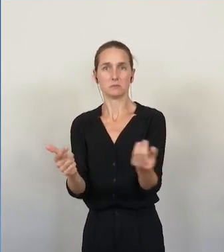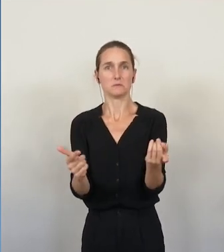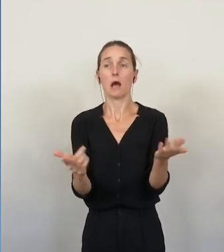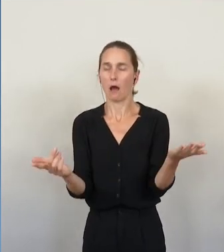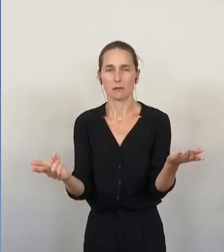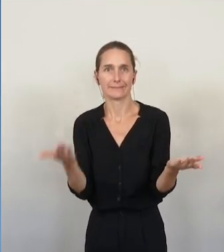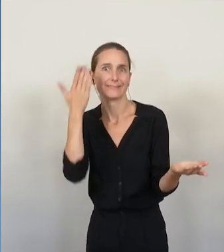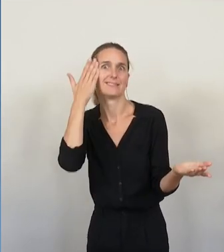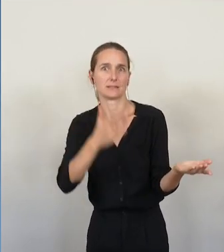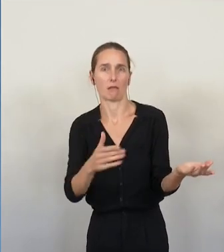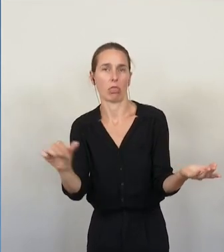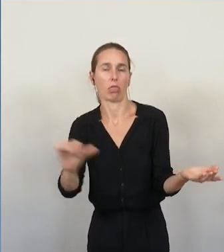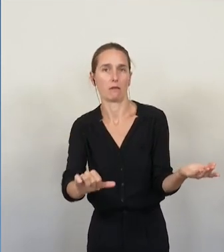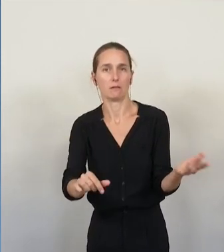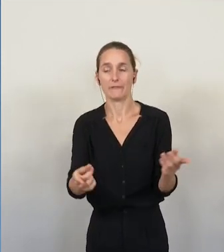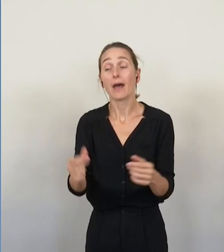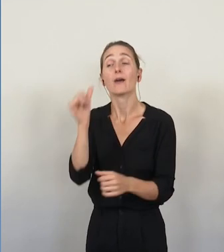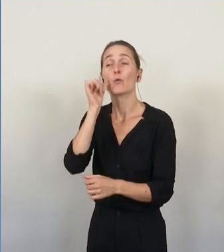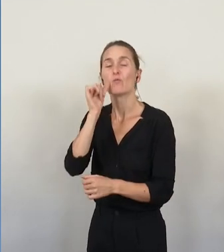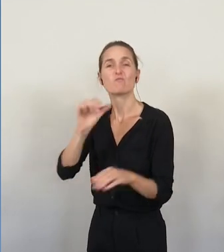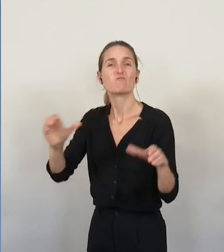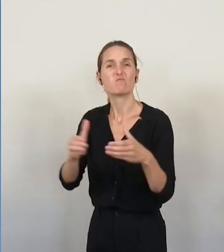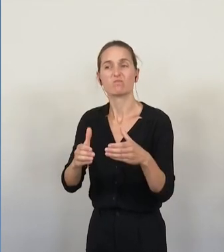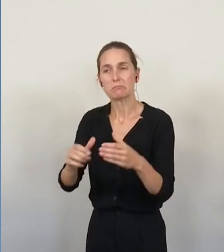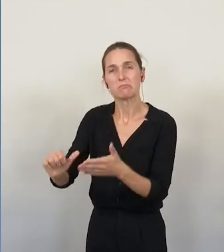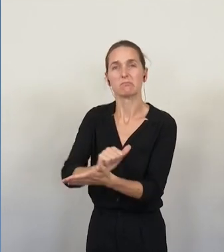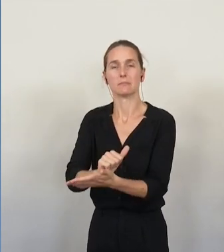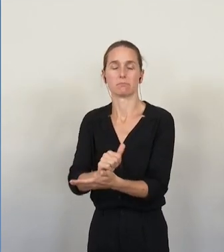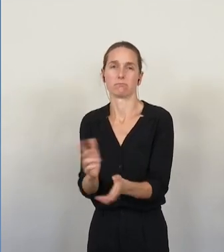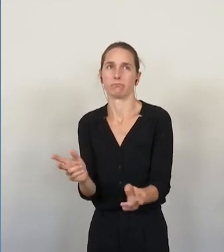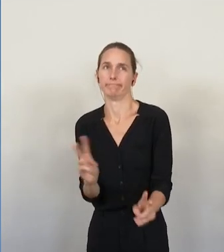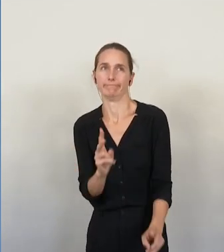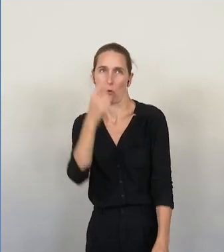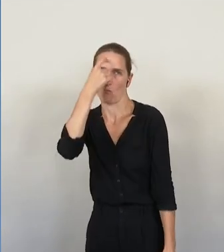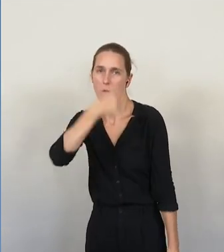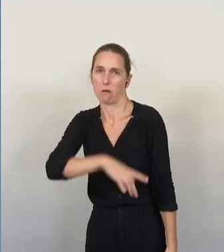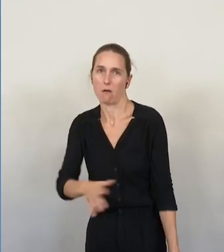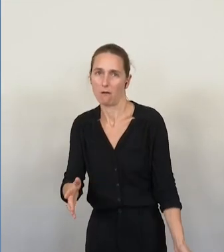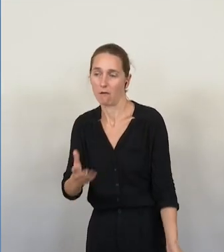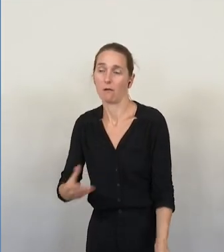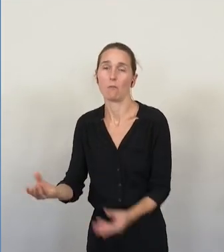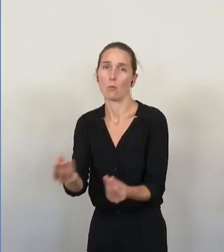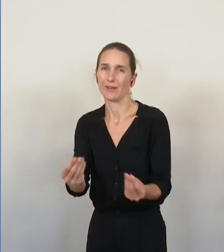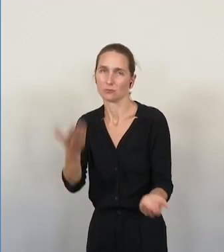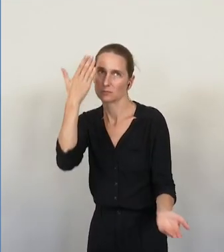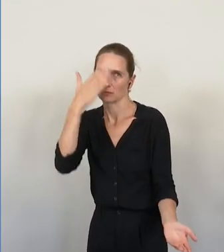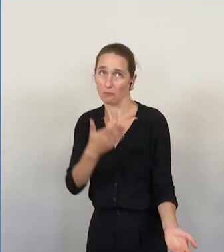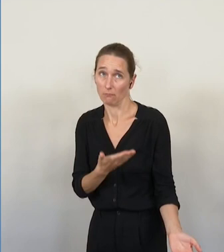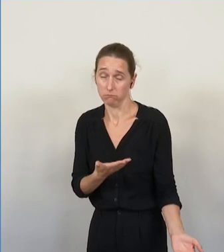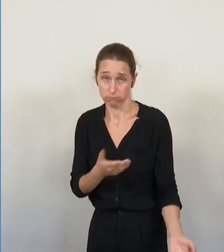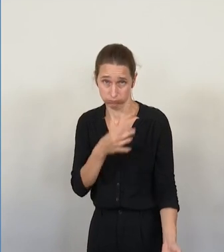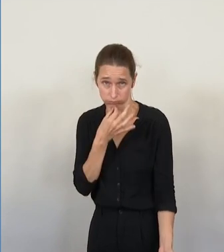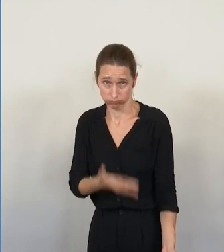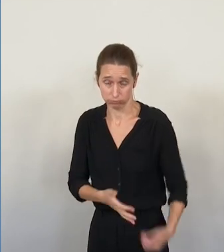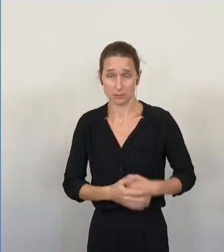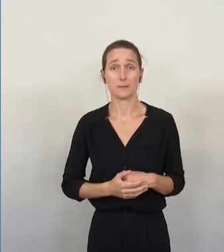Grenoblois seront le mesurer je cite je veux me nourrir de la réalité du quotidien des Grenoblois pour